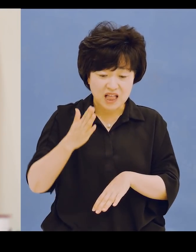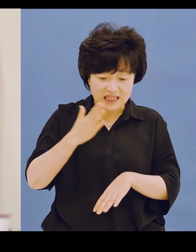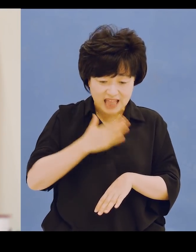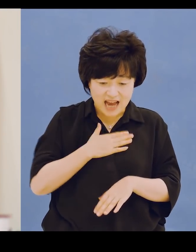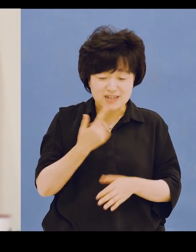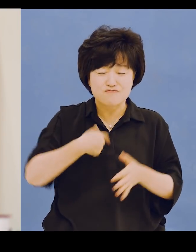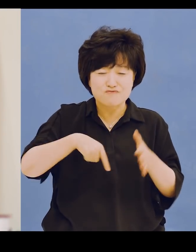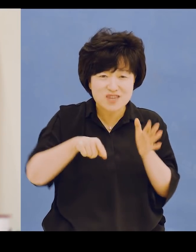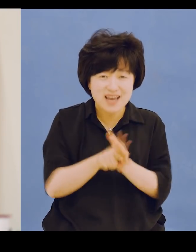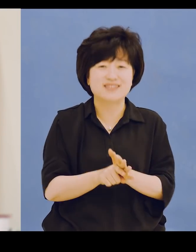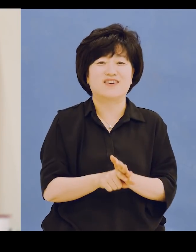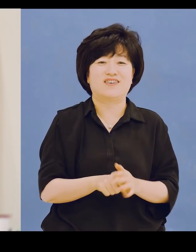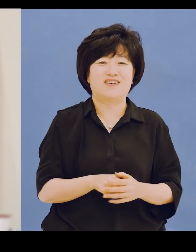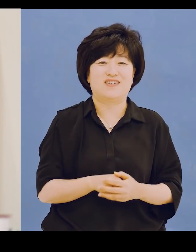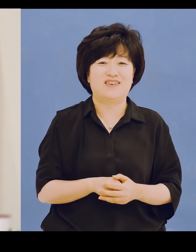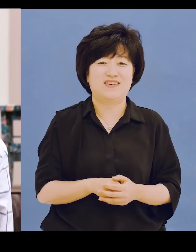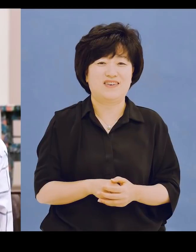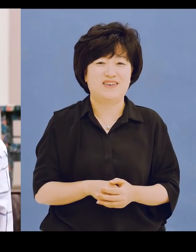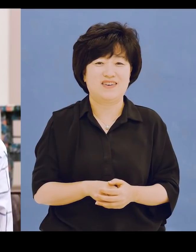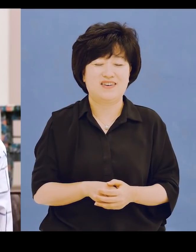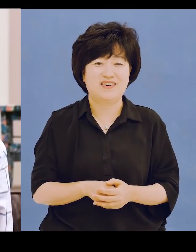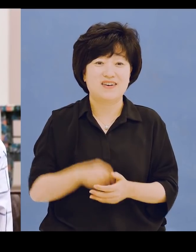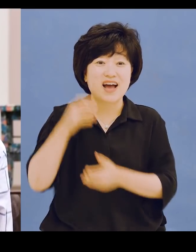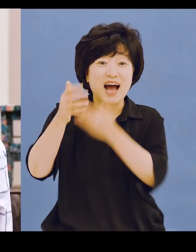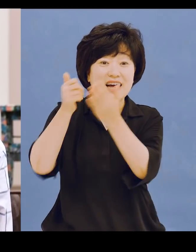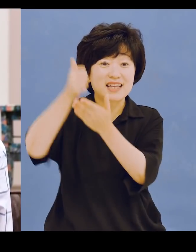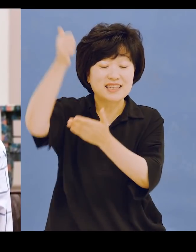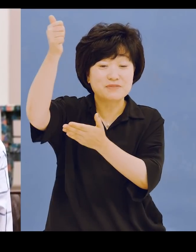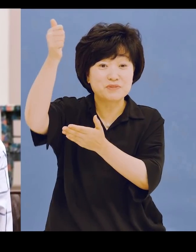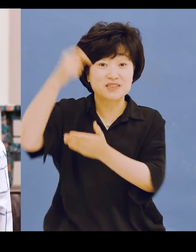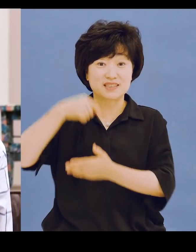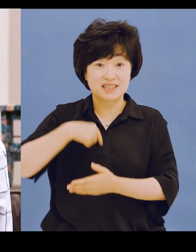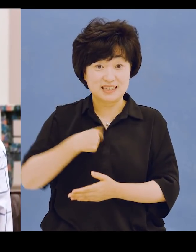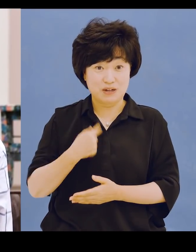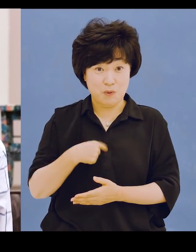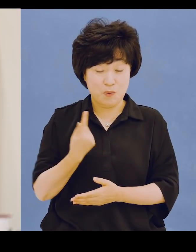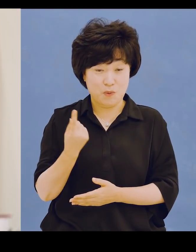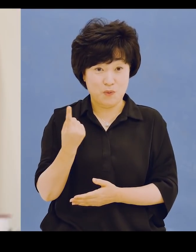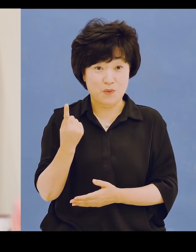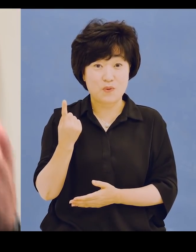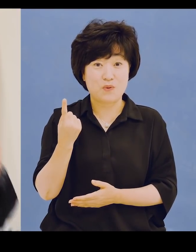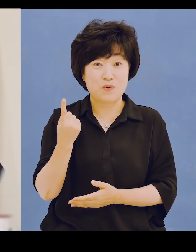위해서 있다는 사실을 깨닫게 되었어요. 네. 하나님은 스스로